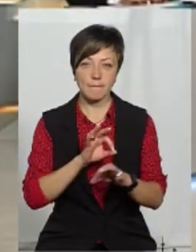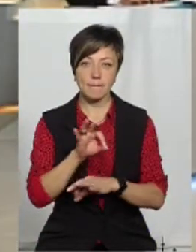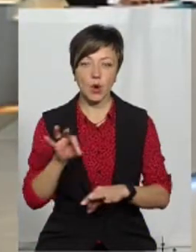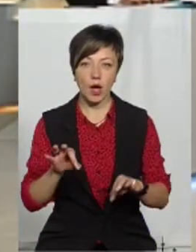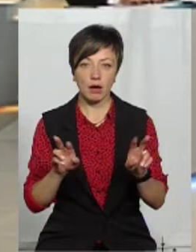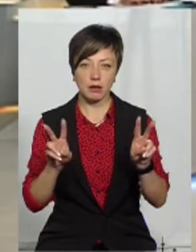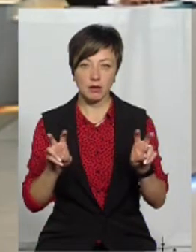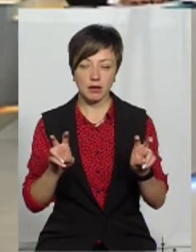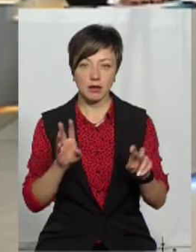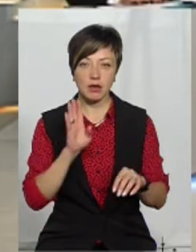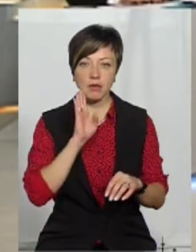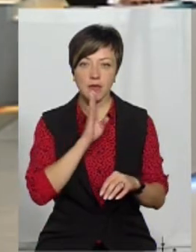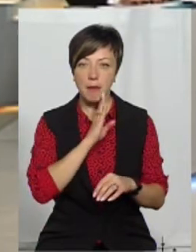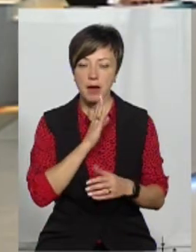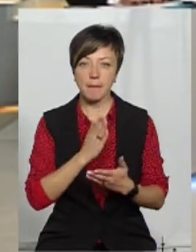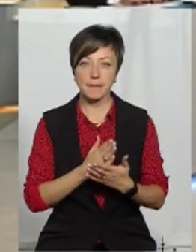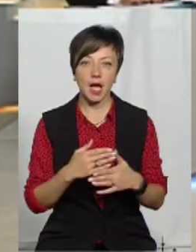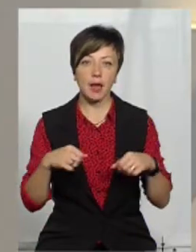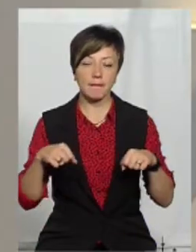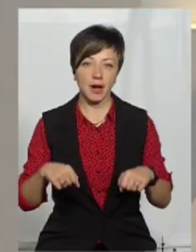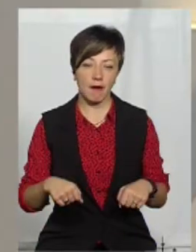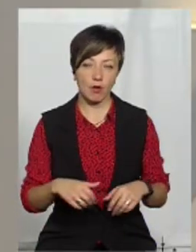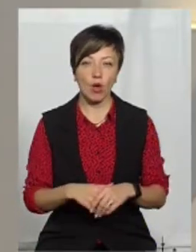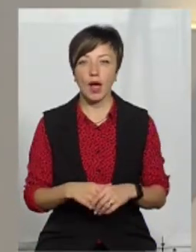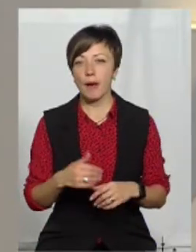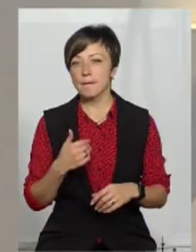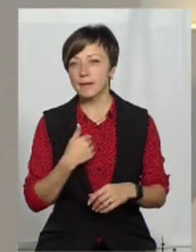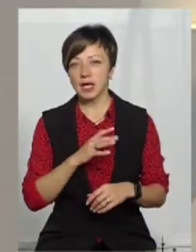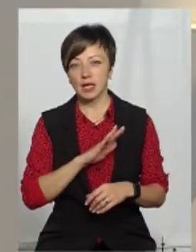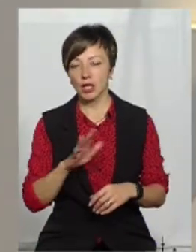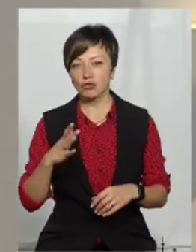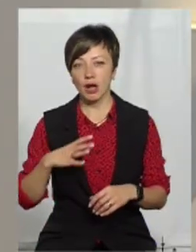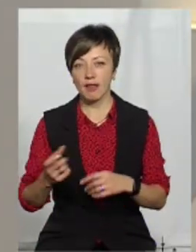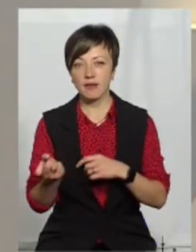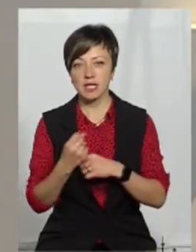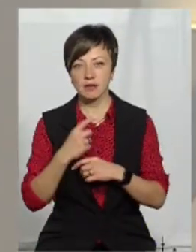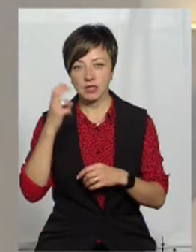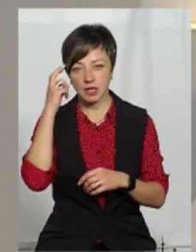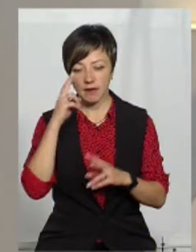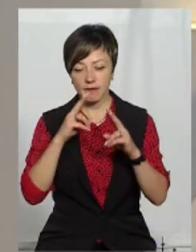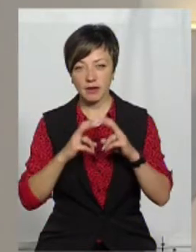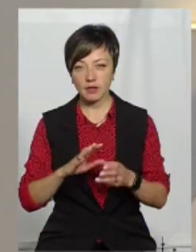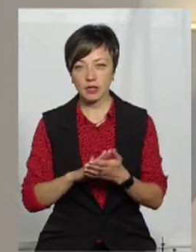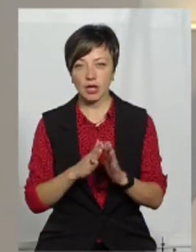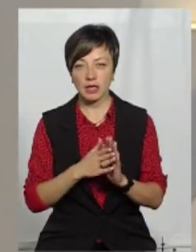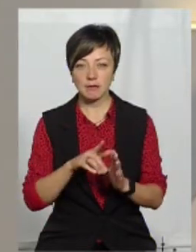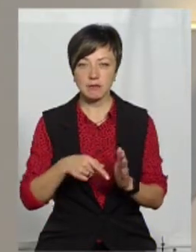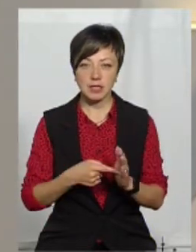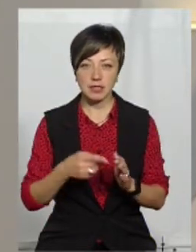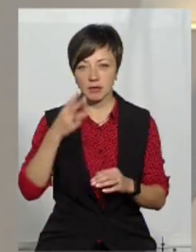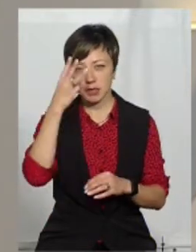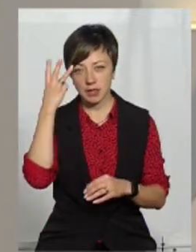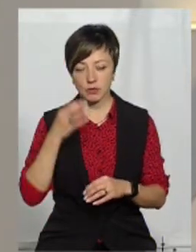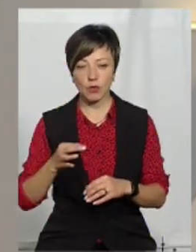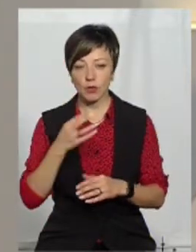який називається «Мама має право». Ми не чекали вказівок з Києва, ми вивчили ситуацію на місці в Хмельницькому, в області, і побачили,